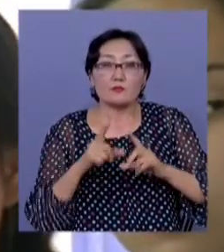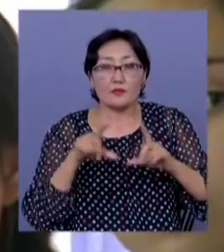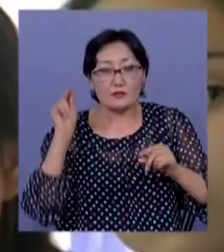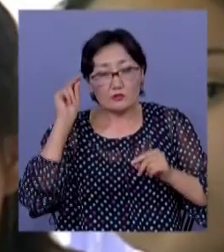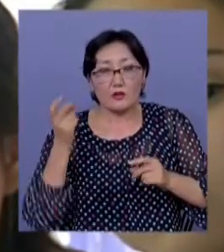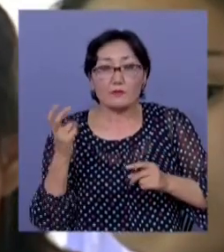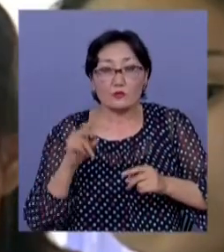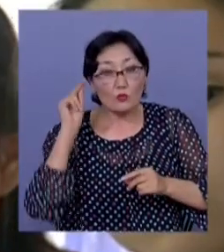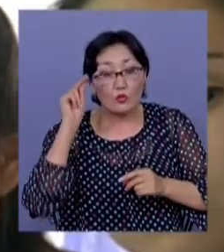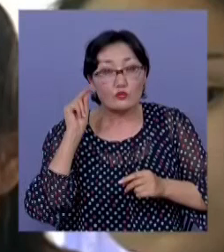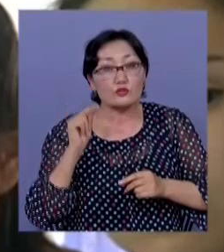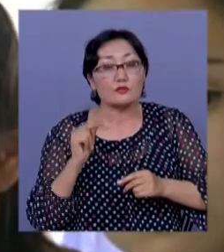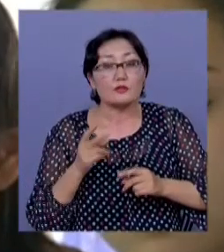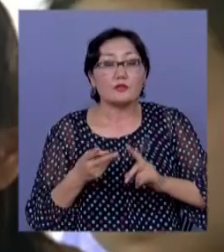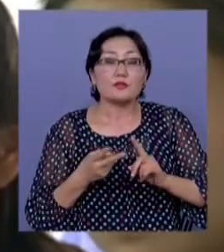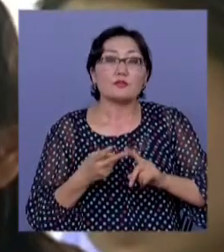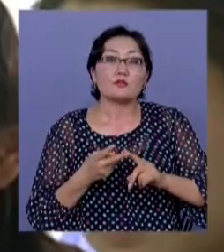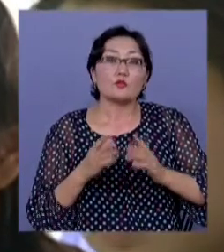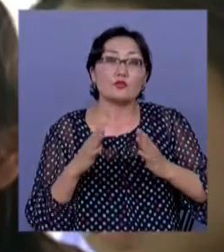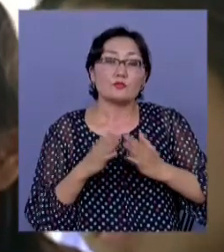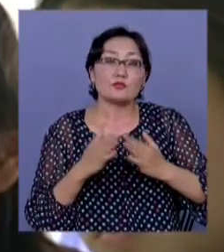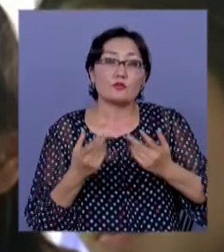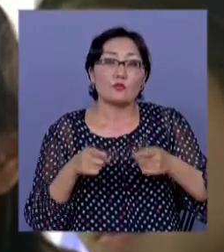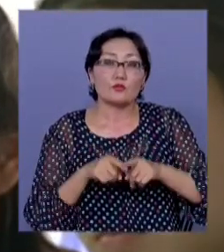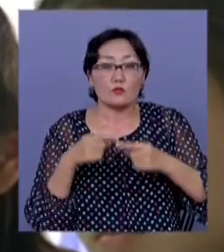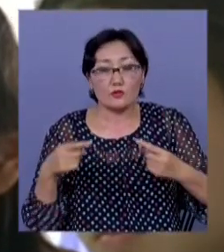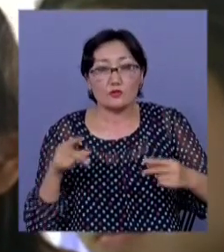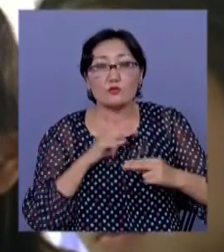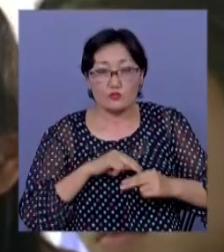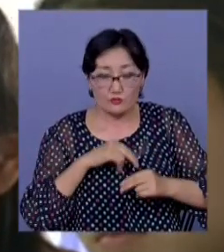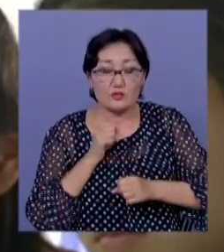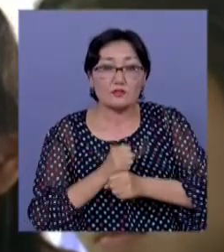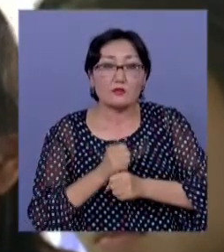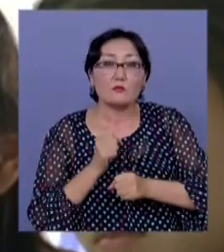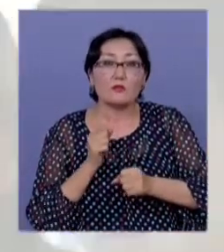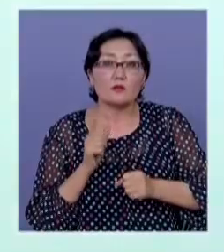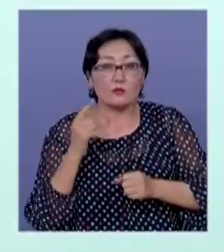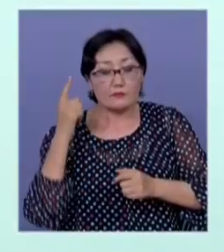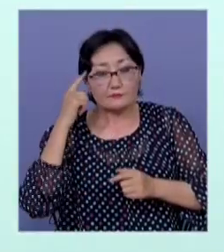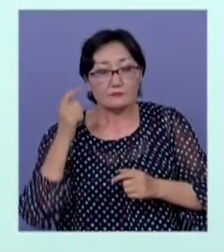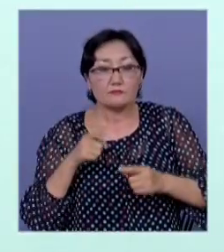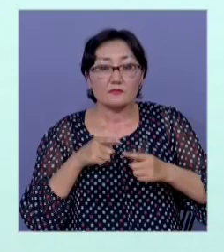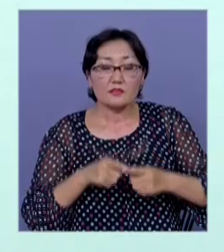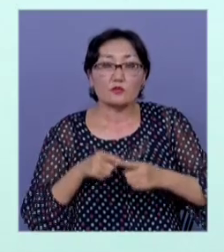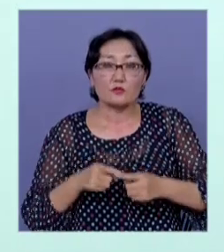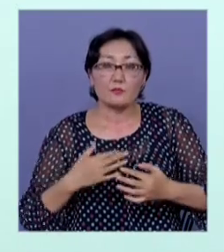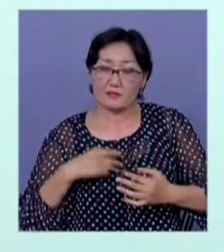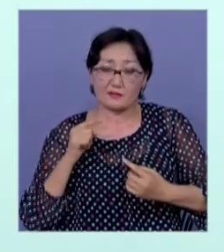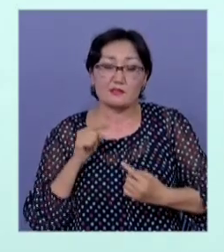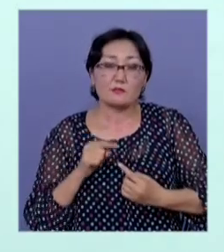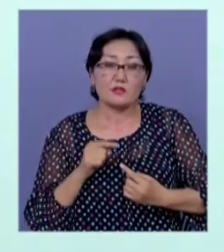келеміз білім алу үшін, ал үйімізде біз ондай әртүрлі еңбектерді жасай аламыз деп ойлаймын. Еден жууға мен